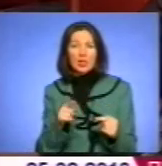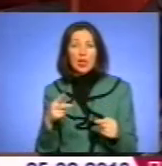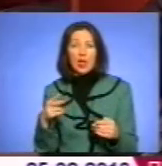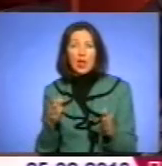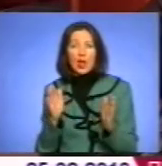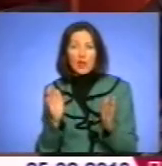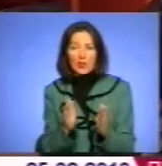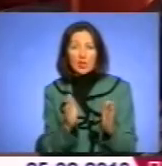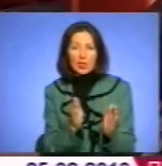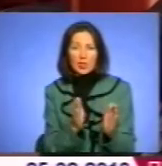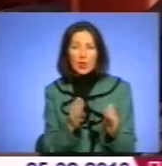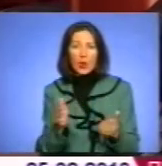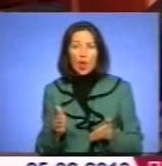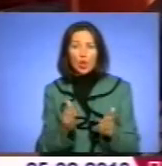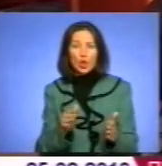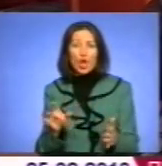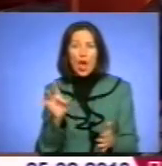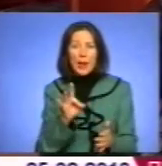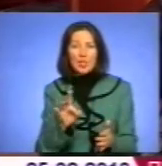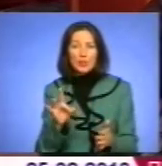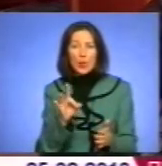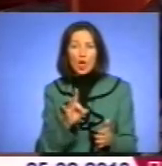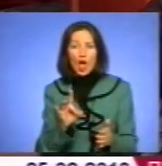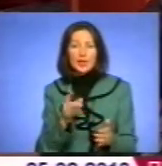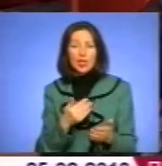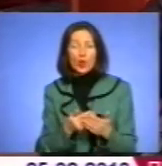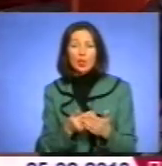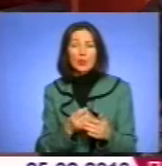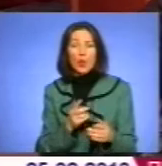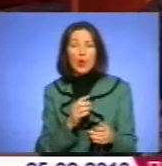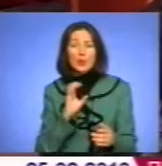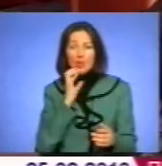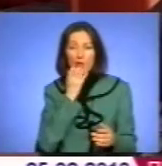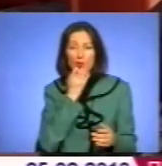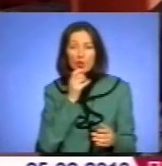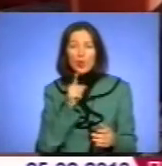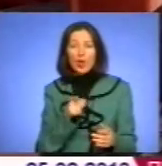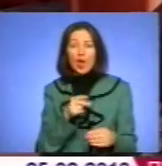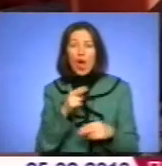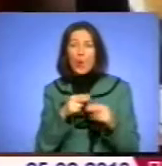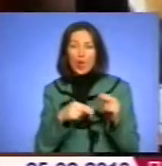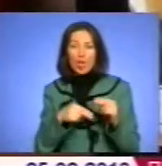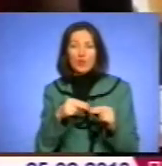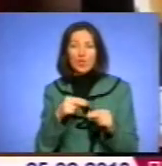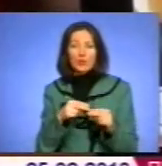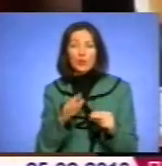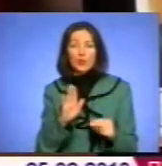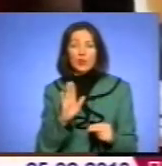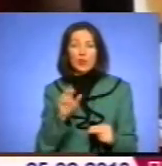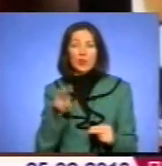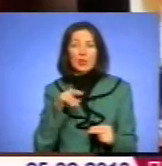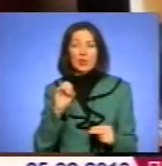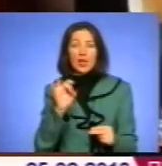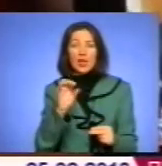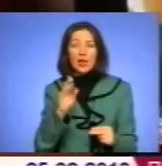відрізками доріг республіканських, ось по серйозному їх будівництву. Василь Деревляний наголосив,